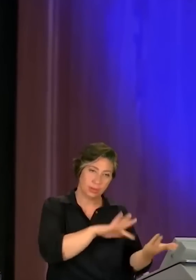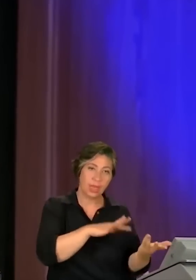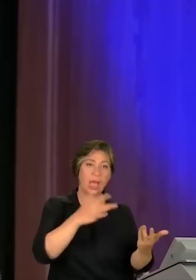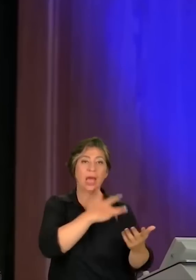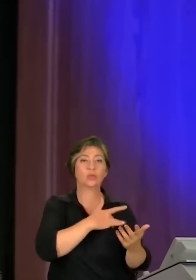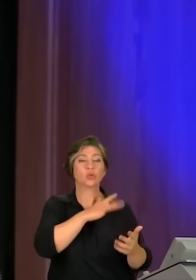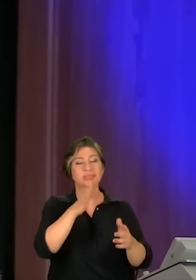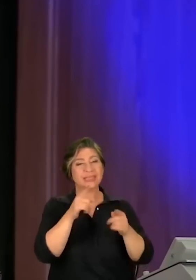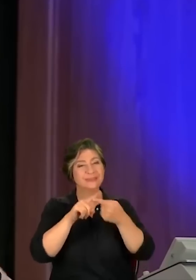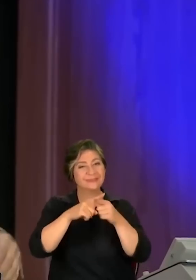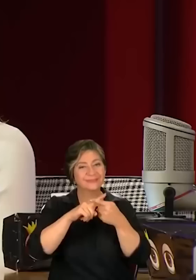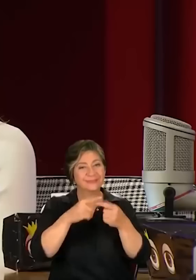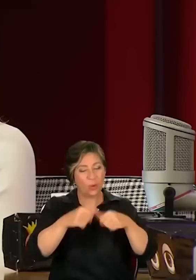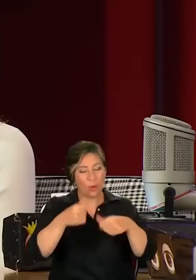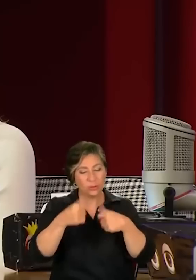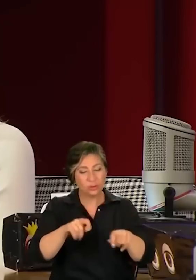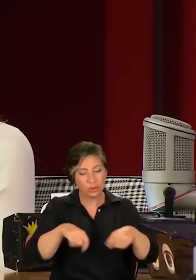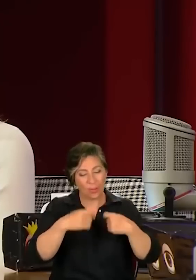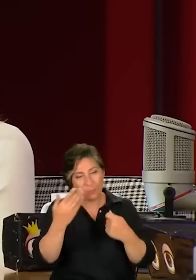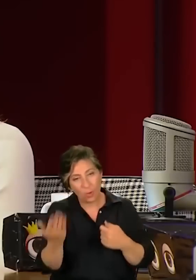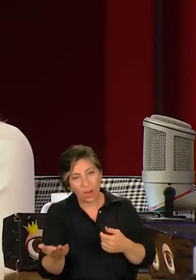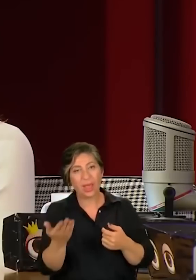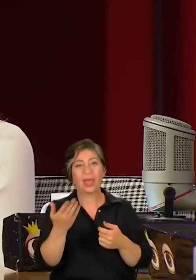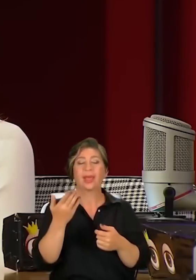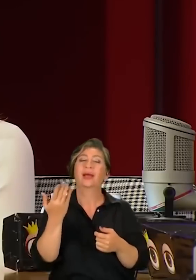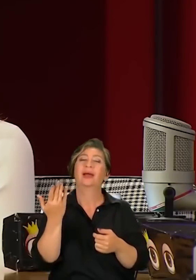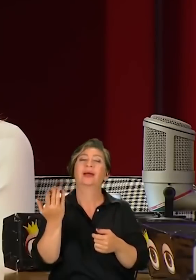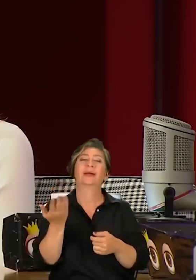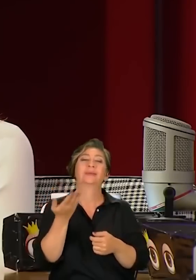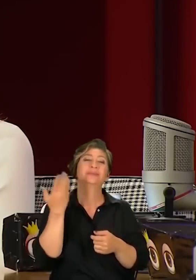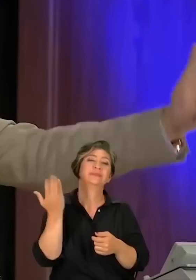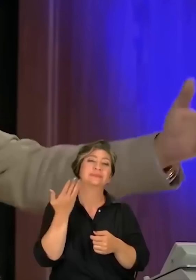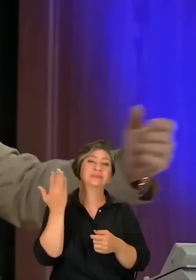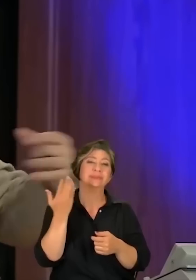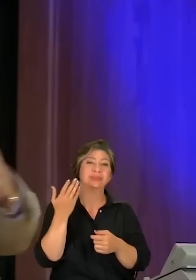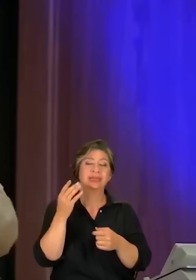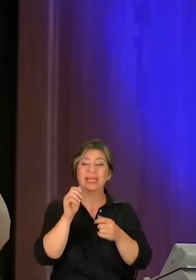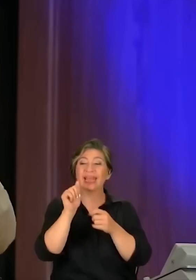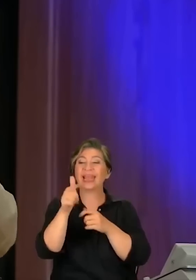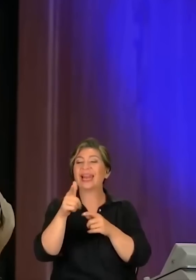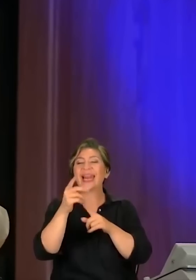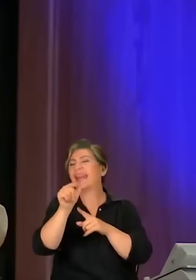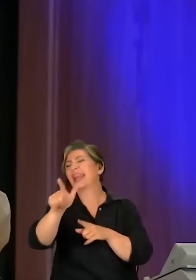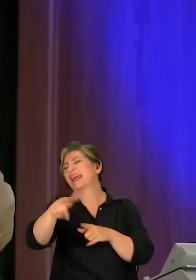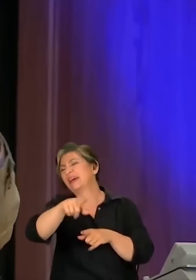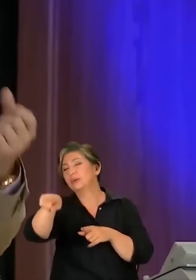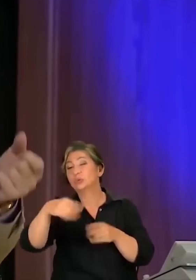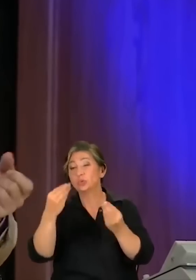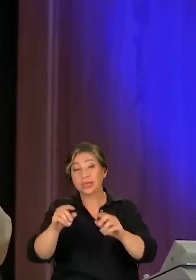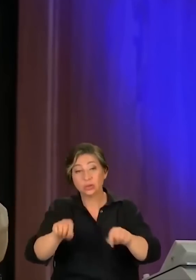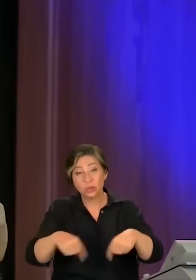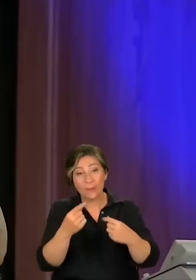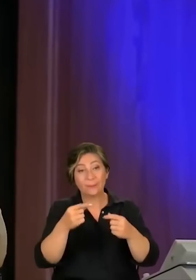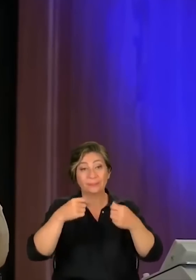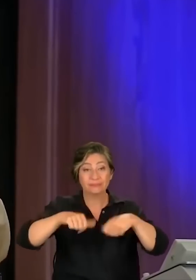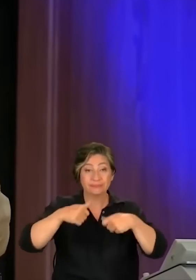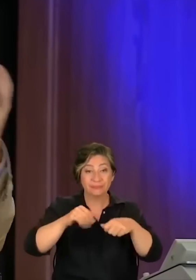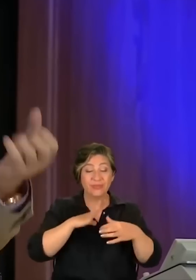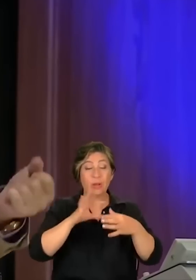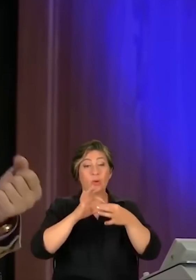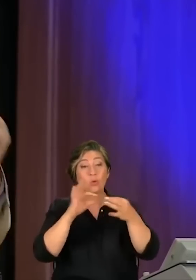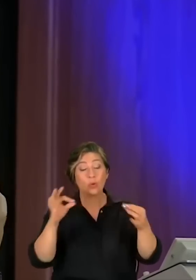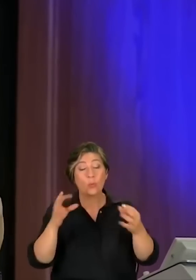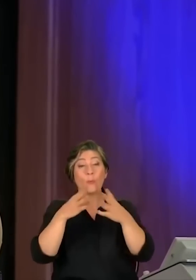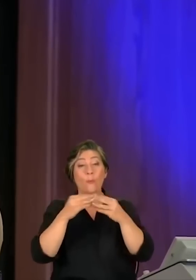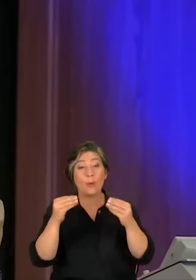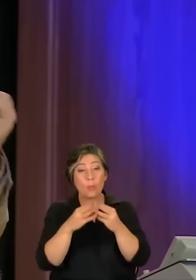de Anadolu'ya gittiğin zaman çoraplar böyledir. İşte filan ilimizde çok güzel çoraplar vardır. Rengarenk, işte yünden